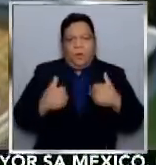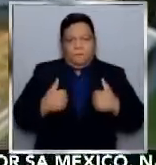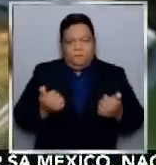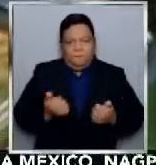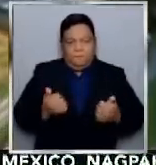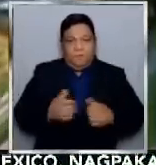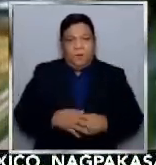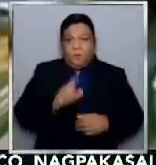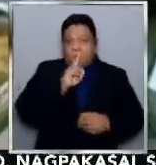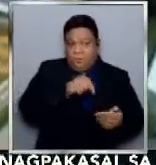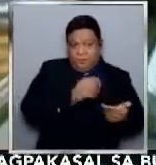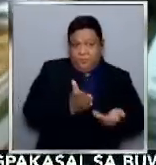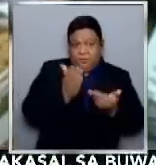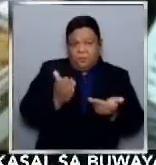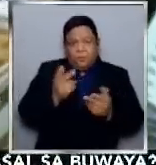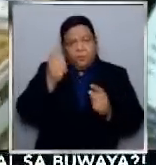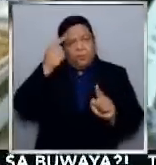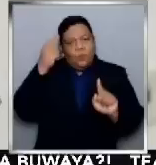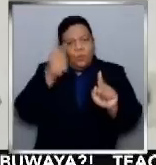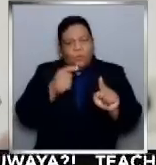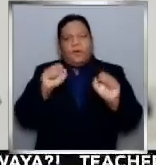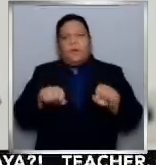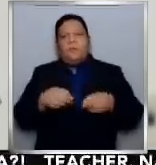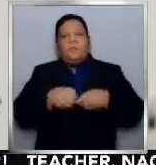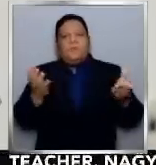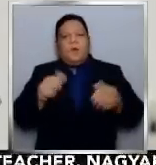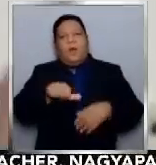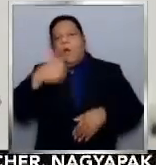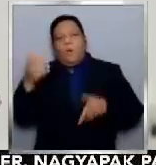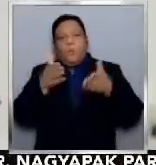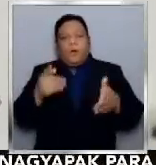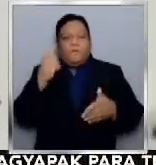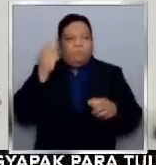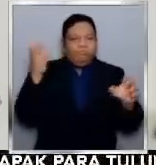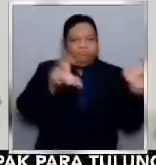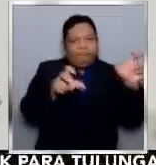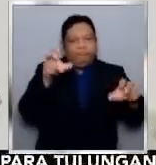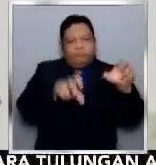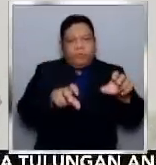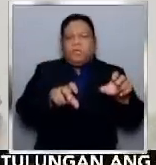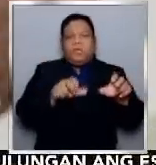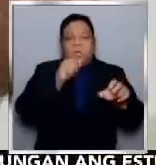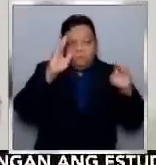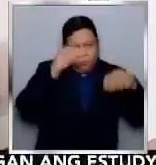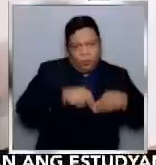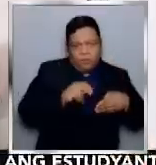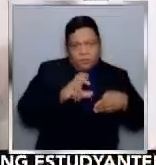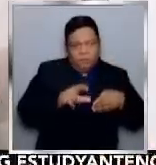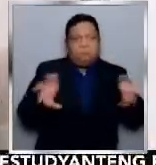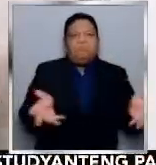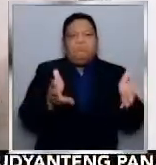na magbigay ng alternatibong investment area sa labas ng Metro Manila at palakasin ang ekonomiya ng Bulacan at mga karating nitong